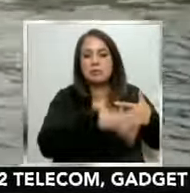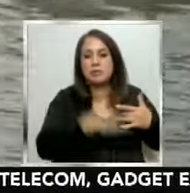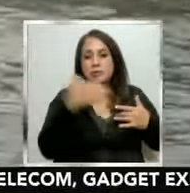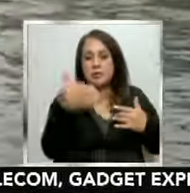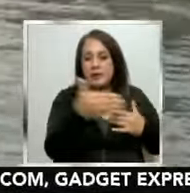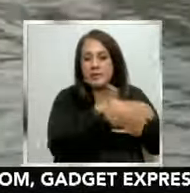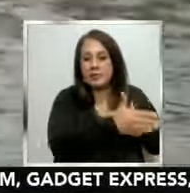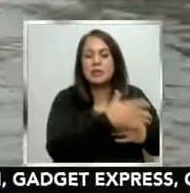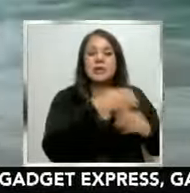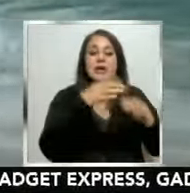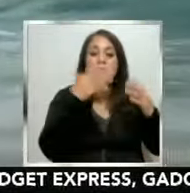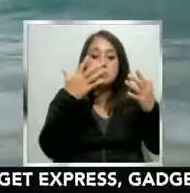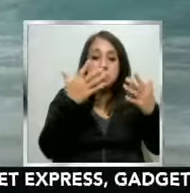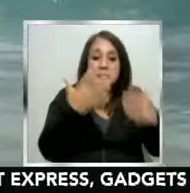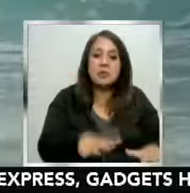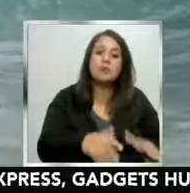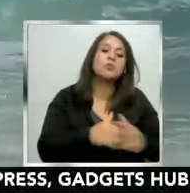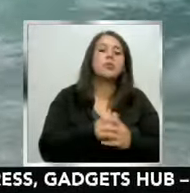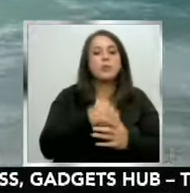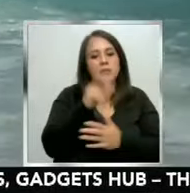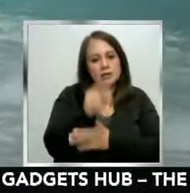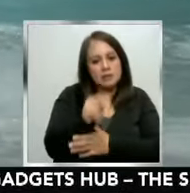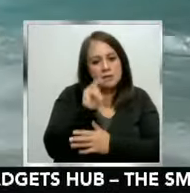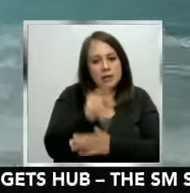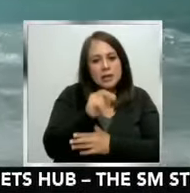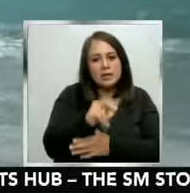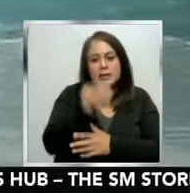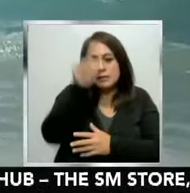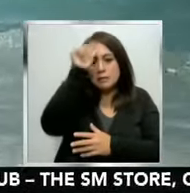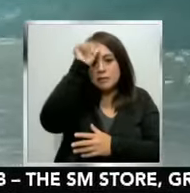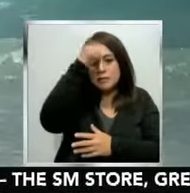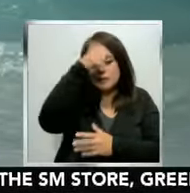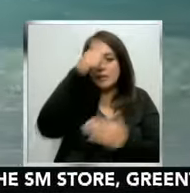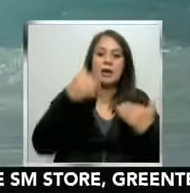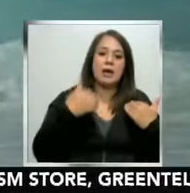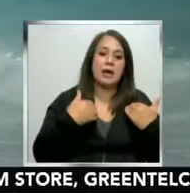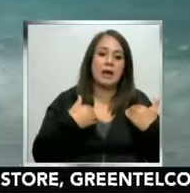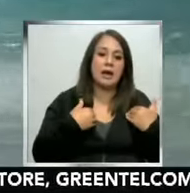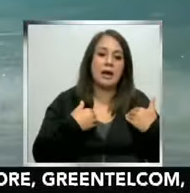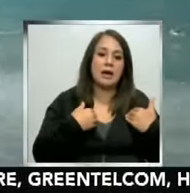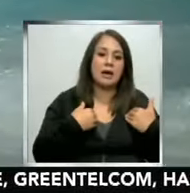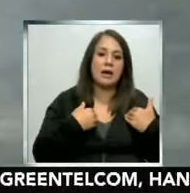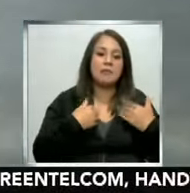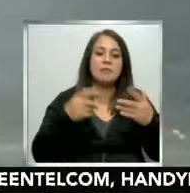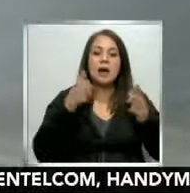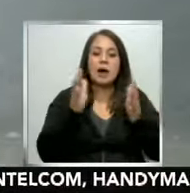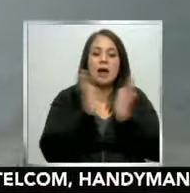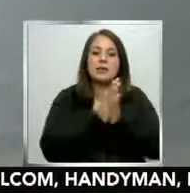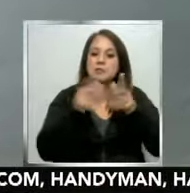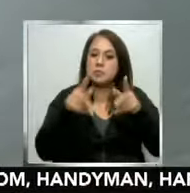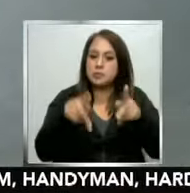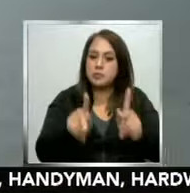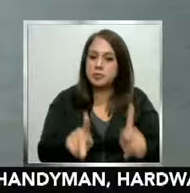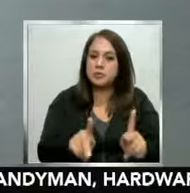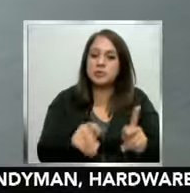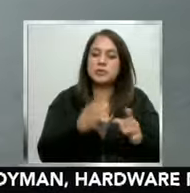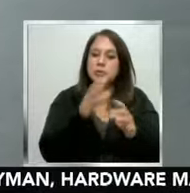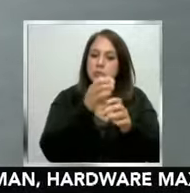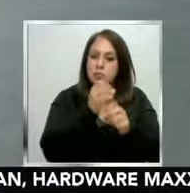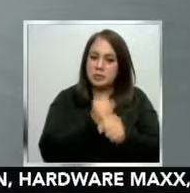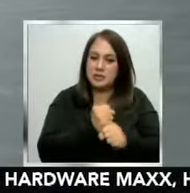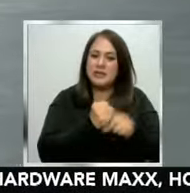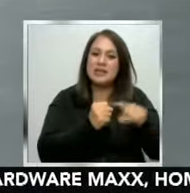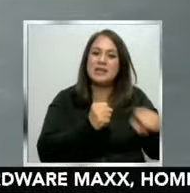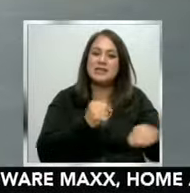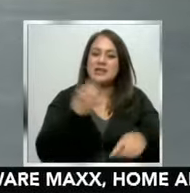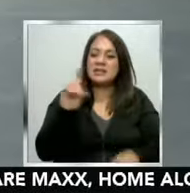niyan, syempre kailangan pakatandaan na may mga permiso na kailangan kunin sa DNR. For example, yung